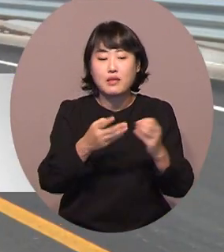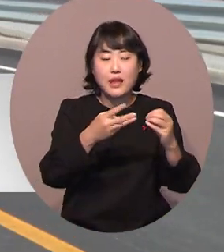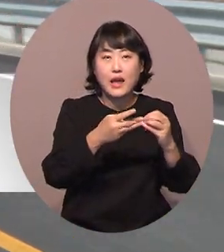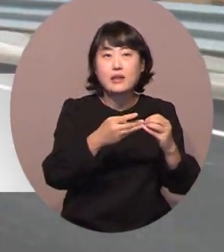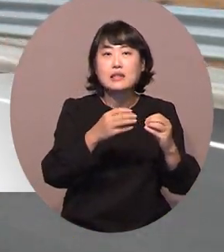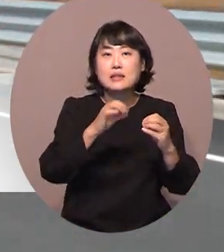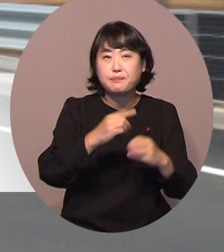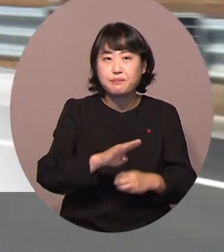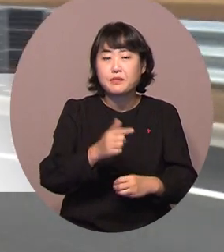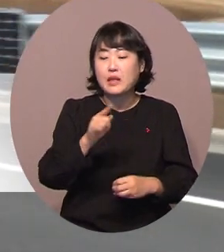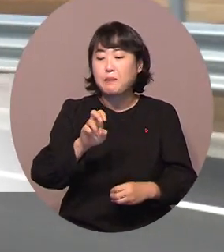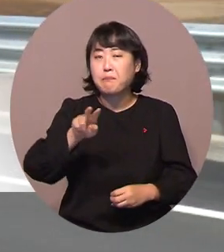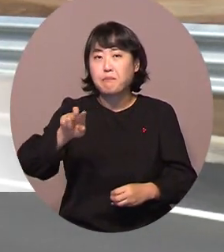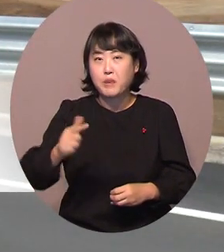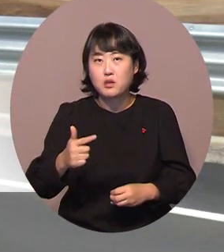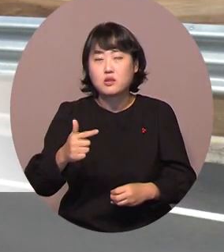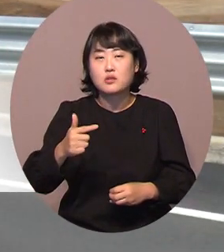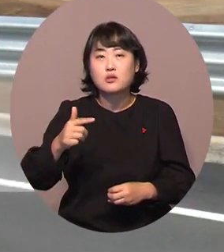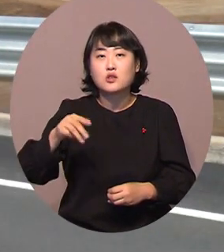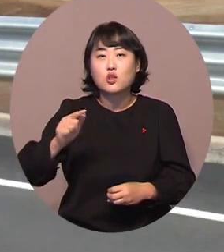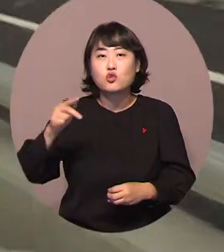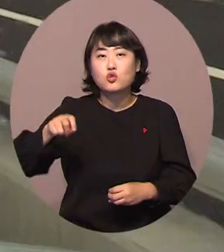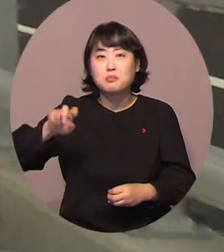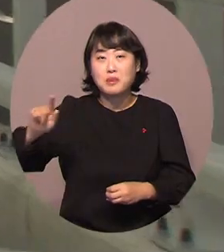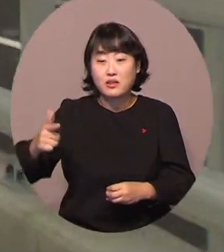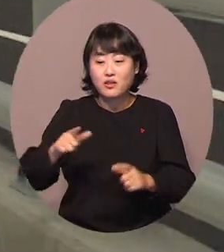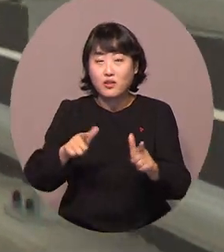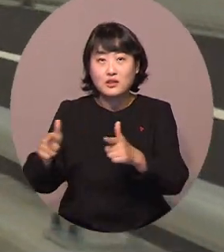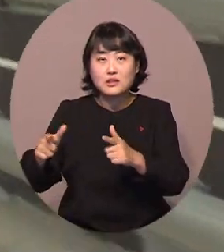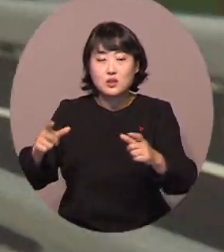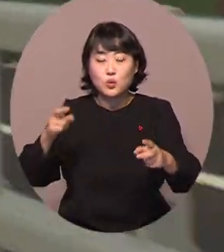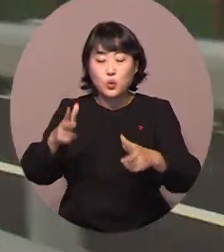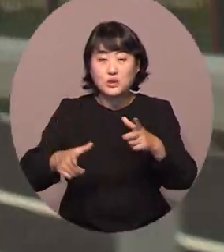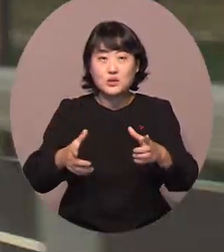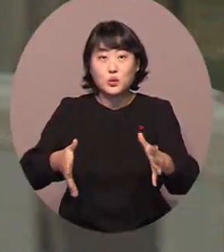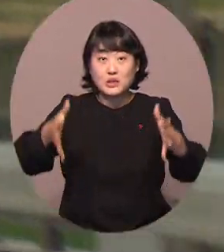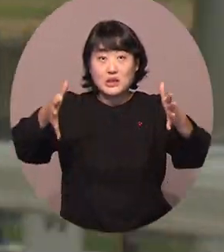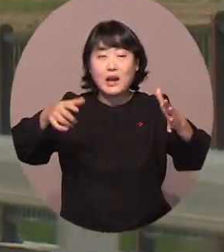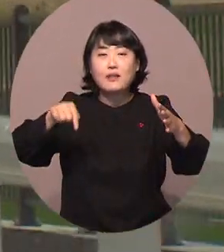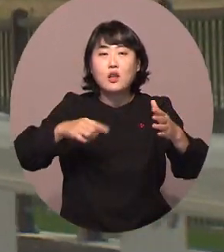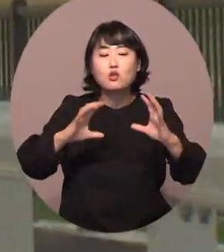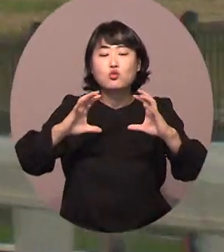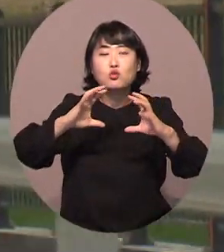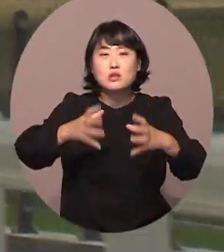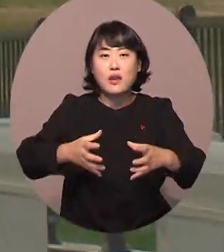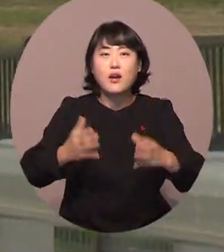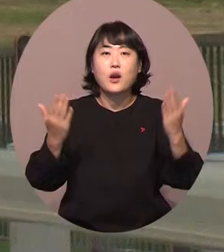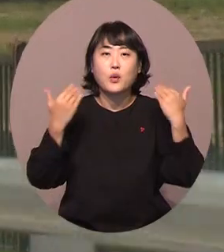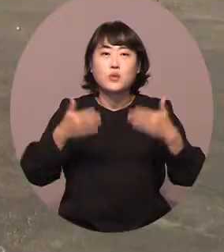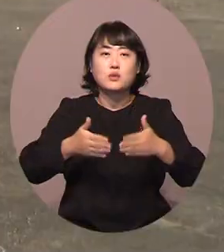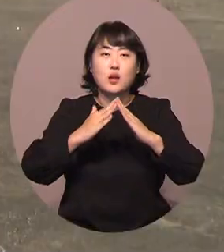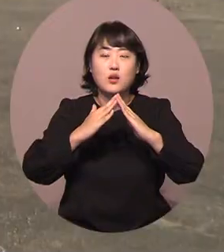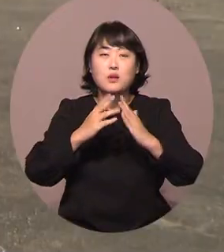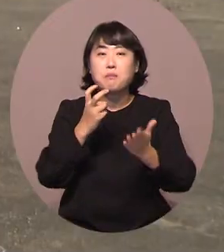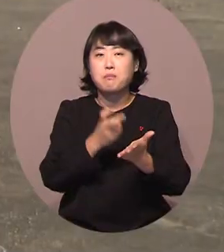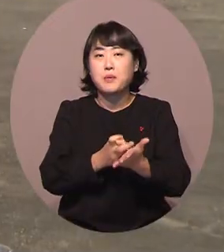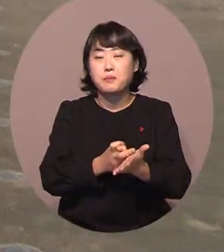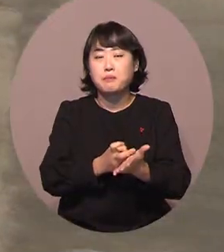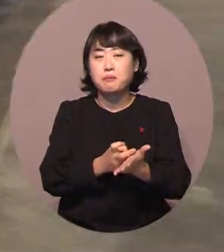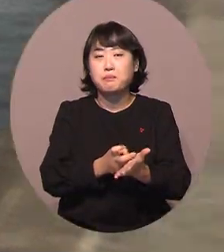남면 천수만 간척지에 조성 중인 기업도시 안에 국제학교를 설립할 수 있게